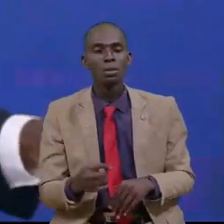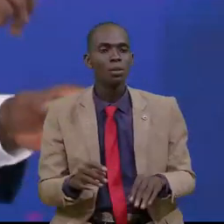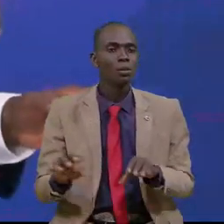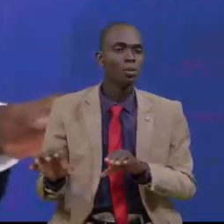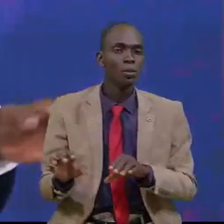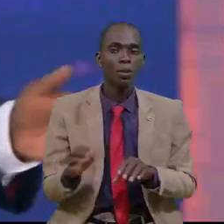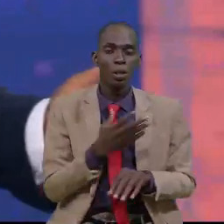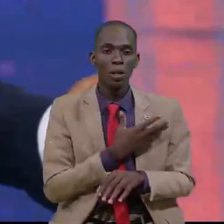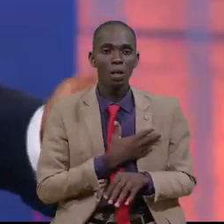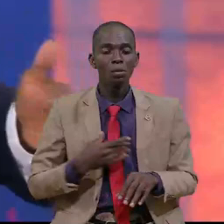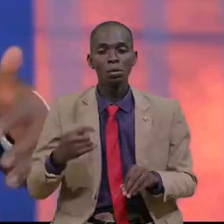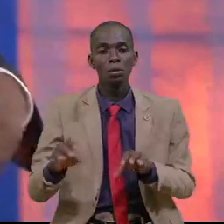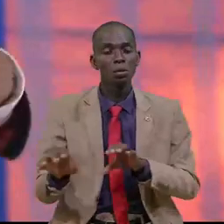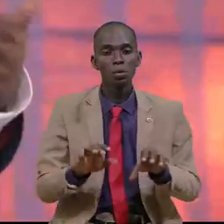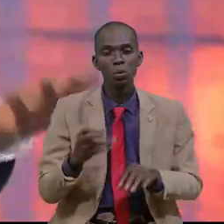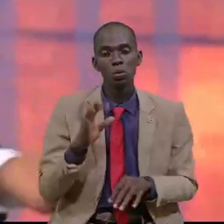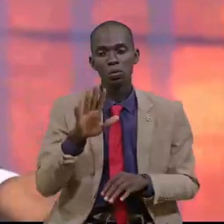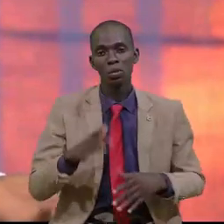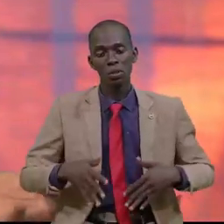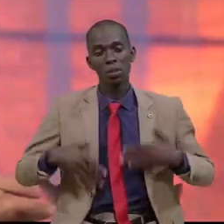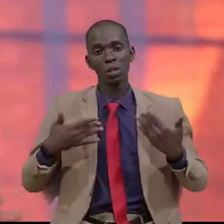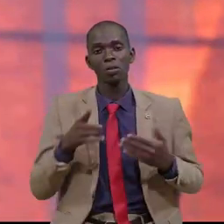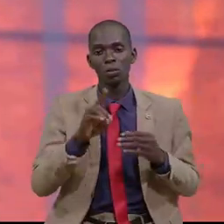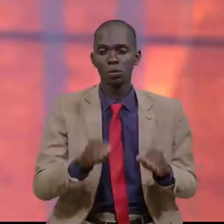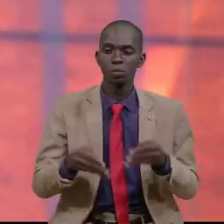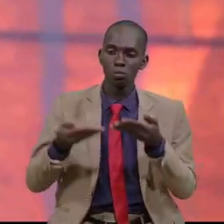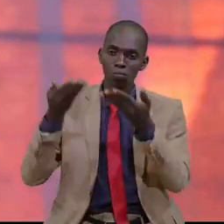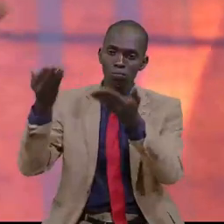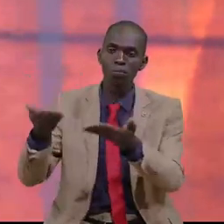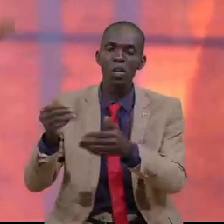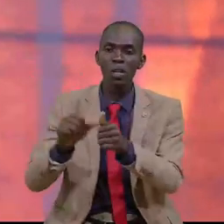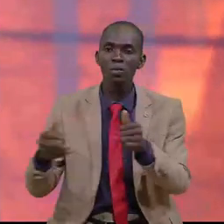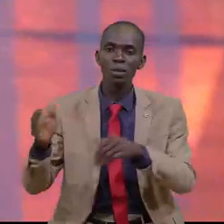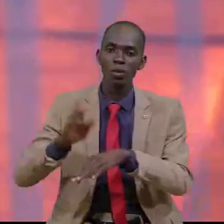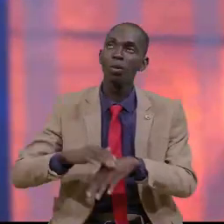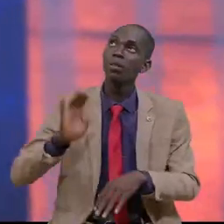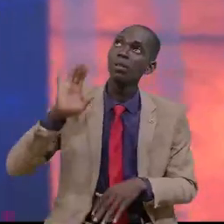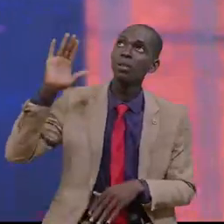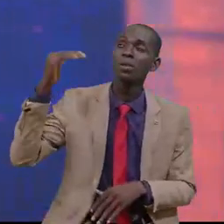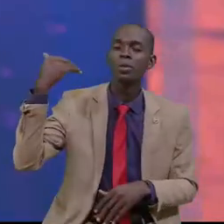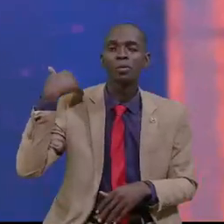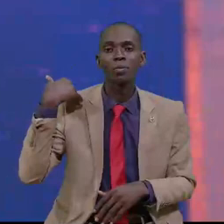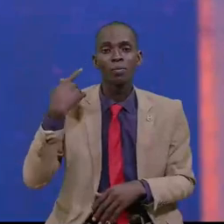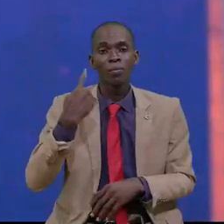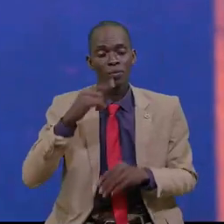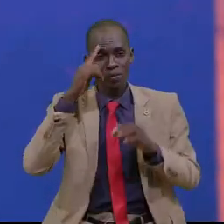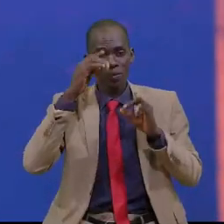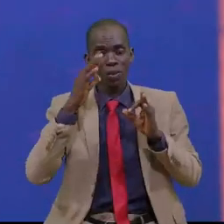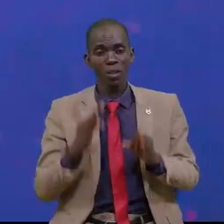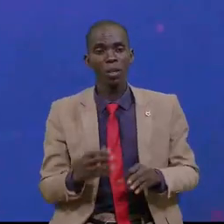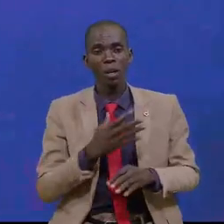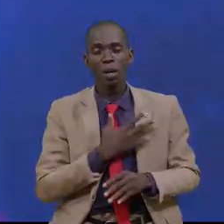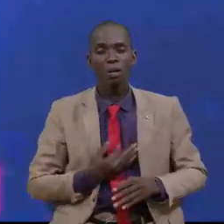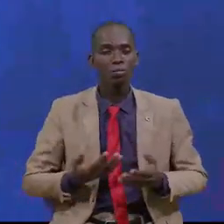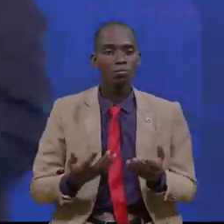Et les sorties et les entrées de votre vie, vous remettez tout sur son épaule. Les décisions